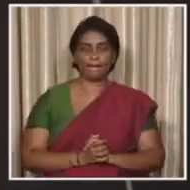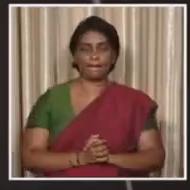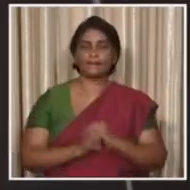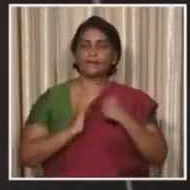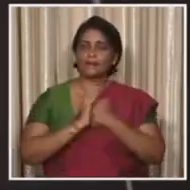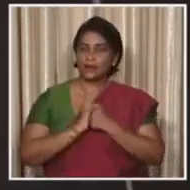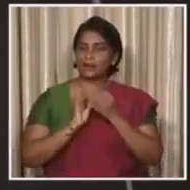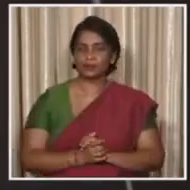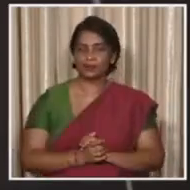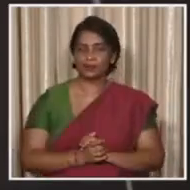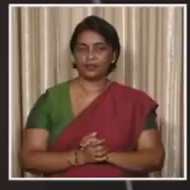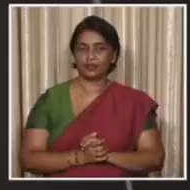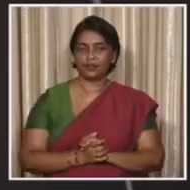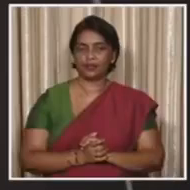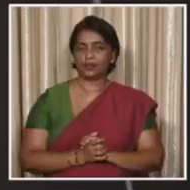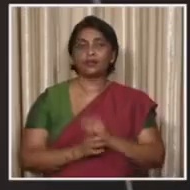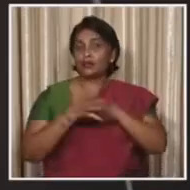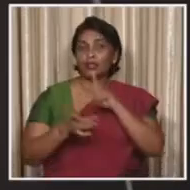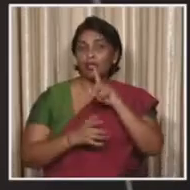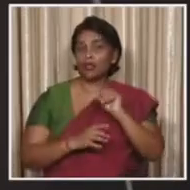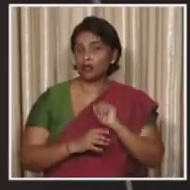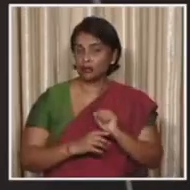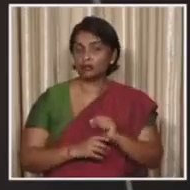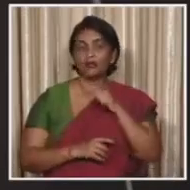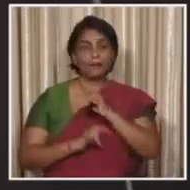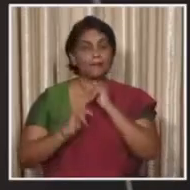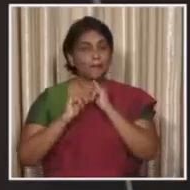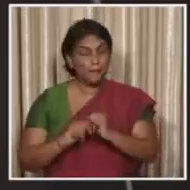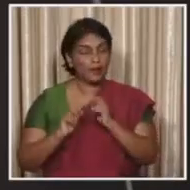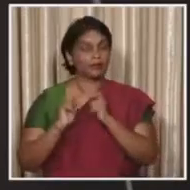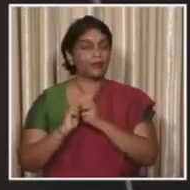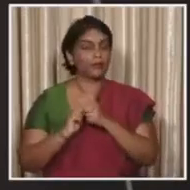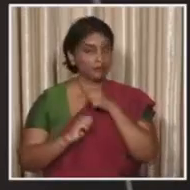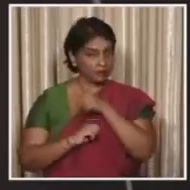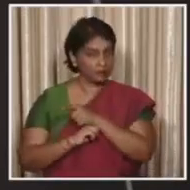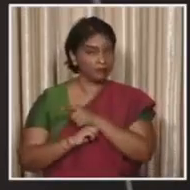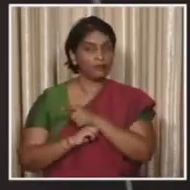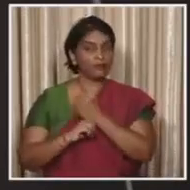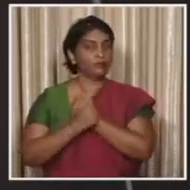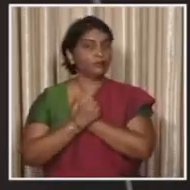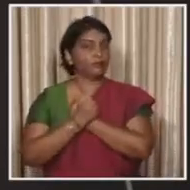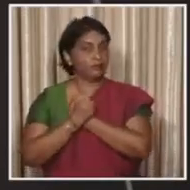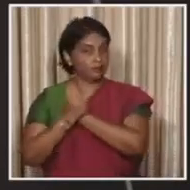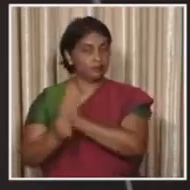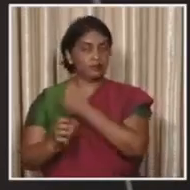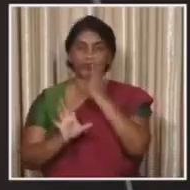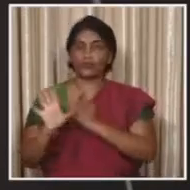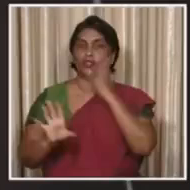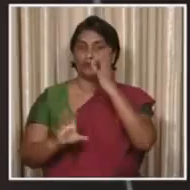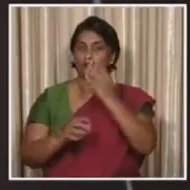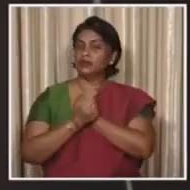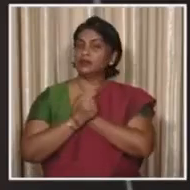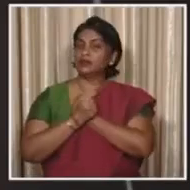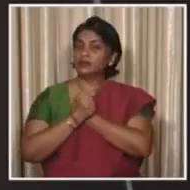ගරු සභාපතිතුමනි මොකද්ද ප්‍රකාශය? ඒ අපරාධයට ඔහුව අත්අඩංගුවට අරගෙන අවුරුදු 5ක් තිස්සේ